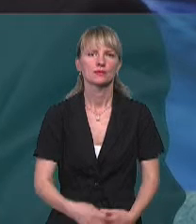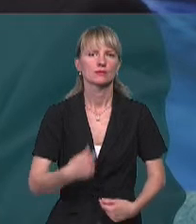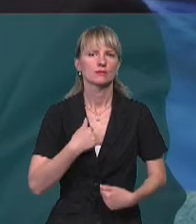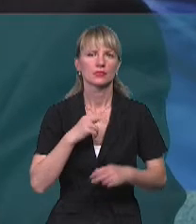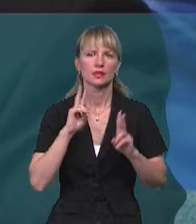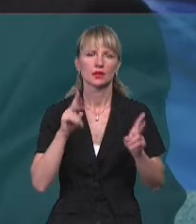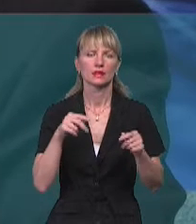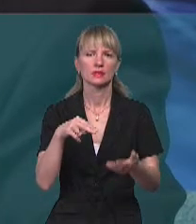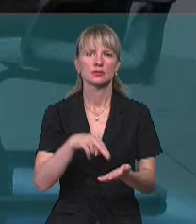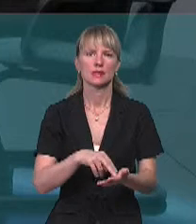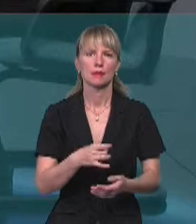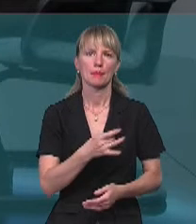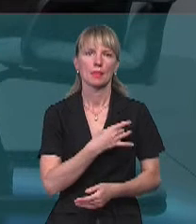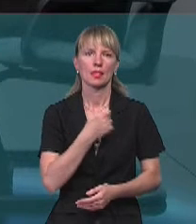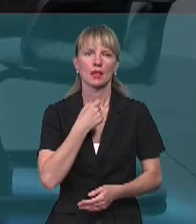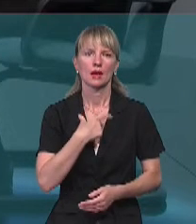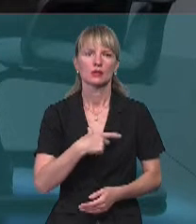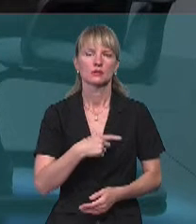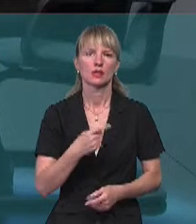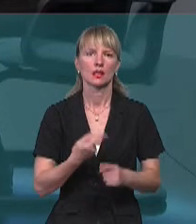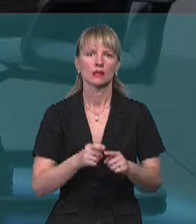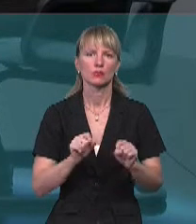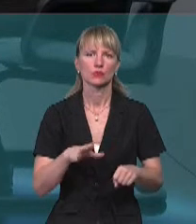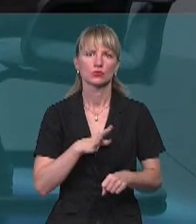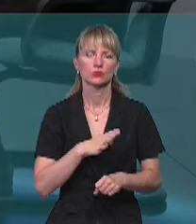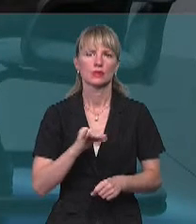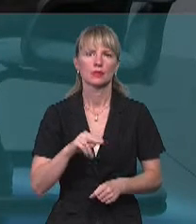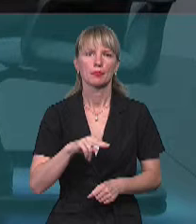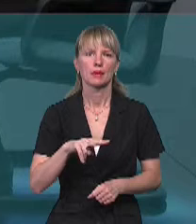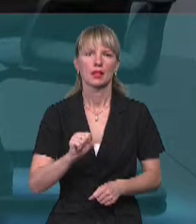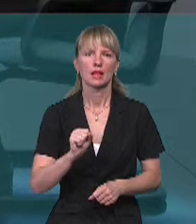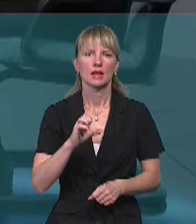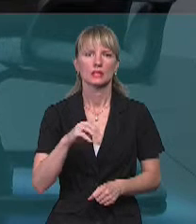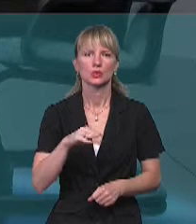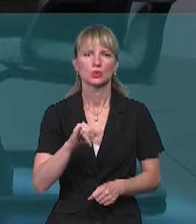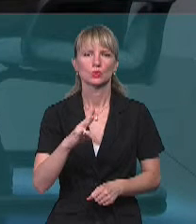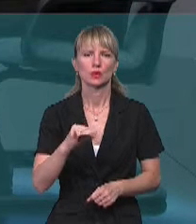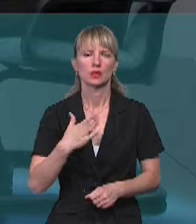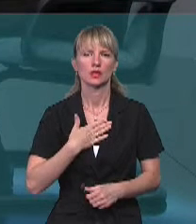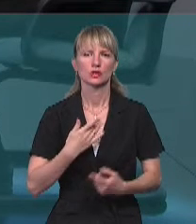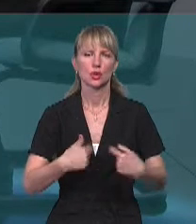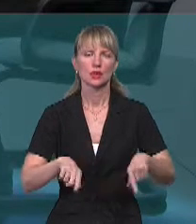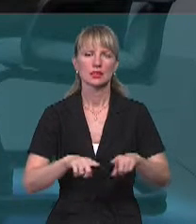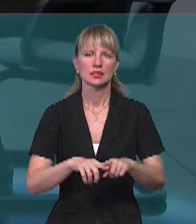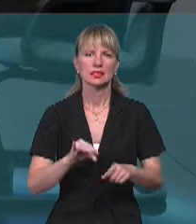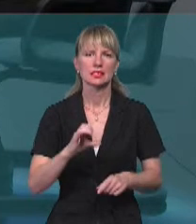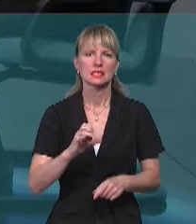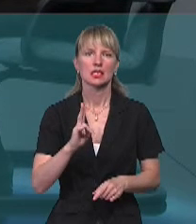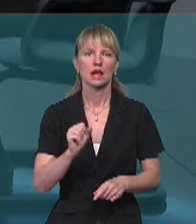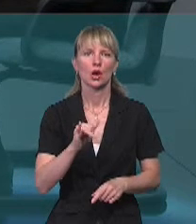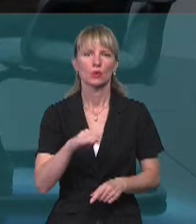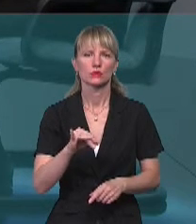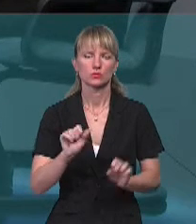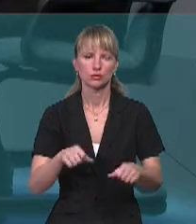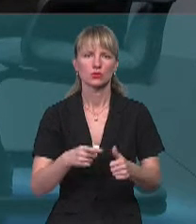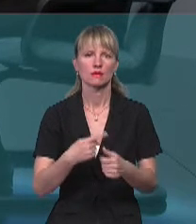знаем, они стоят в белых галстуках, да, это могут быть и пластуны, наша организация, может быть, это и скаутами их можно